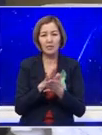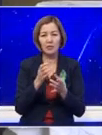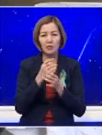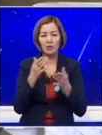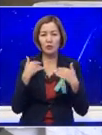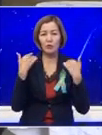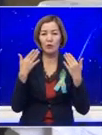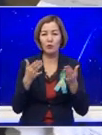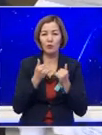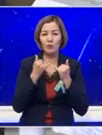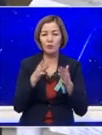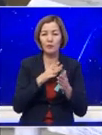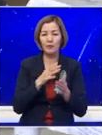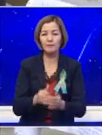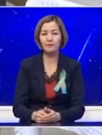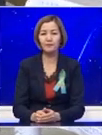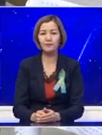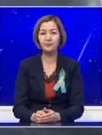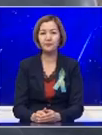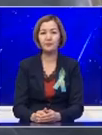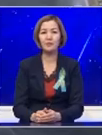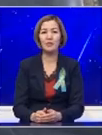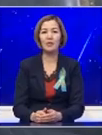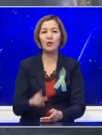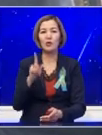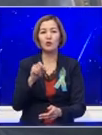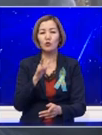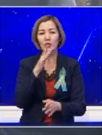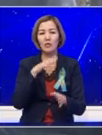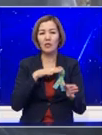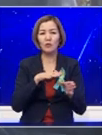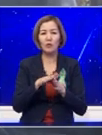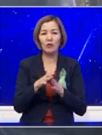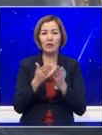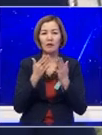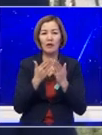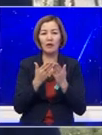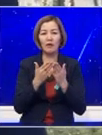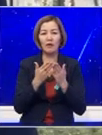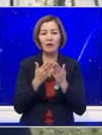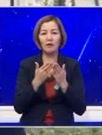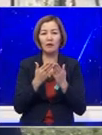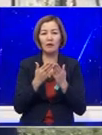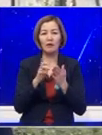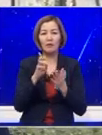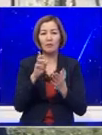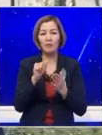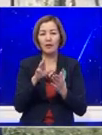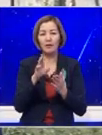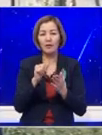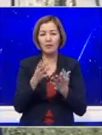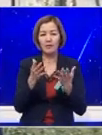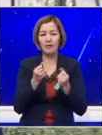құттықтап, сый-сияпаттарын көрсетіп қайтты. Есесіне жүзді еңсерген қариялардың ақ батасын алды. Жетісу облысында Жетісу